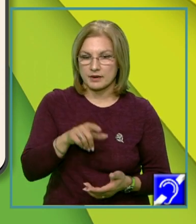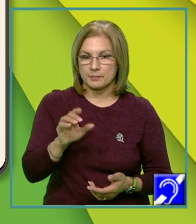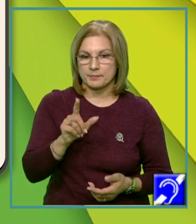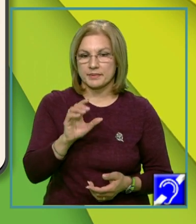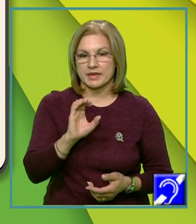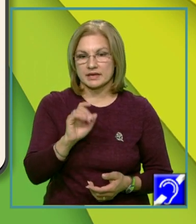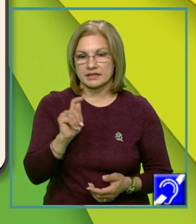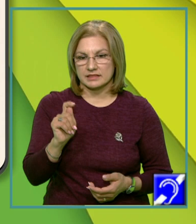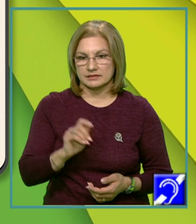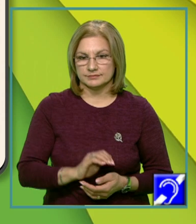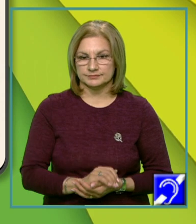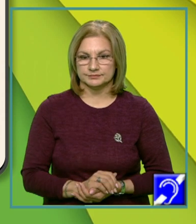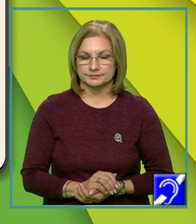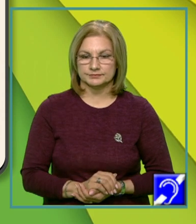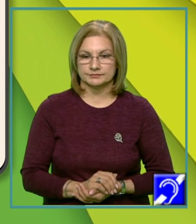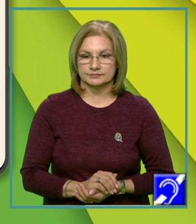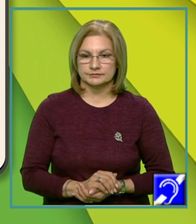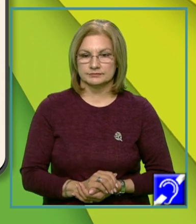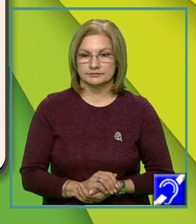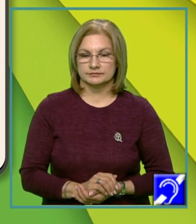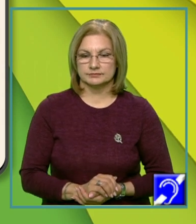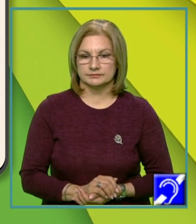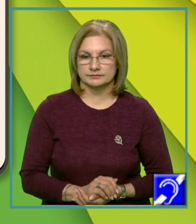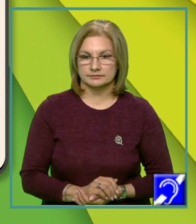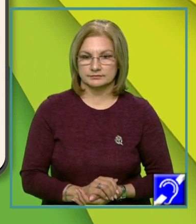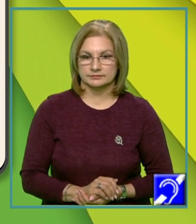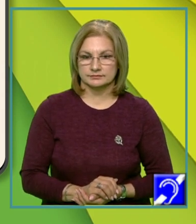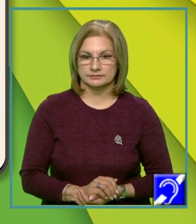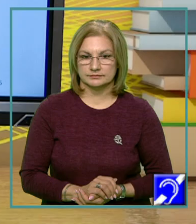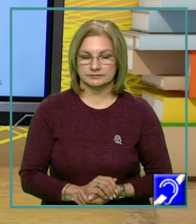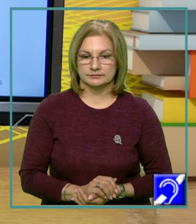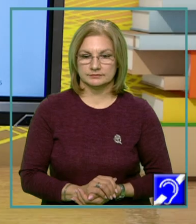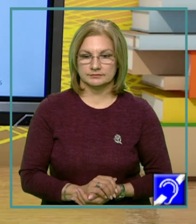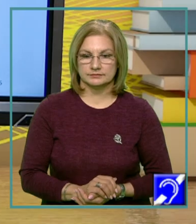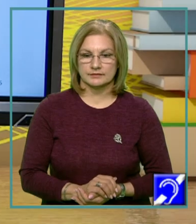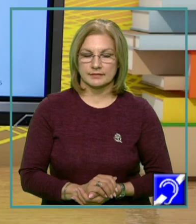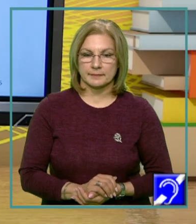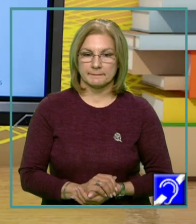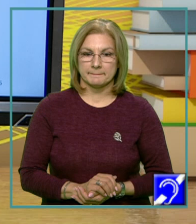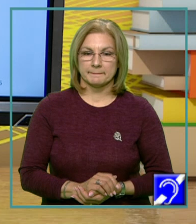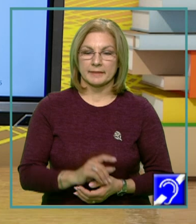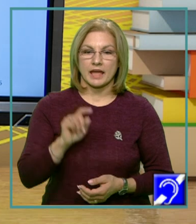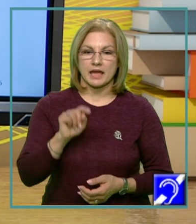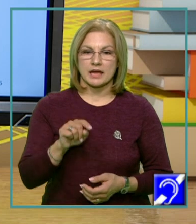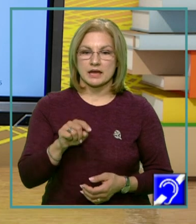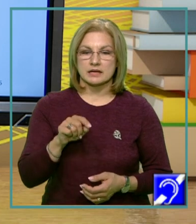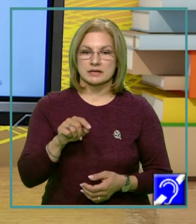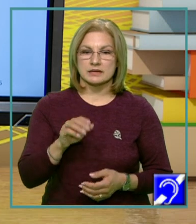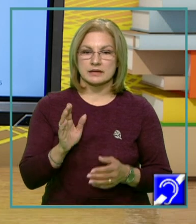cât t o prima relație în pătratul